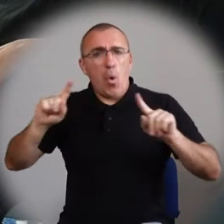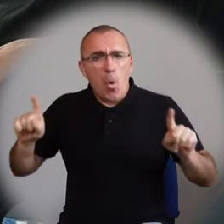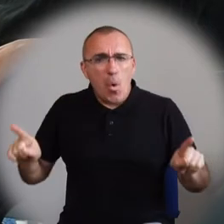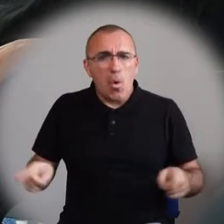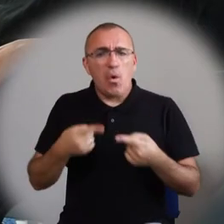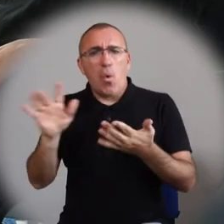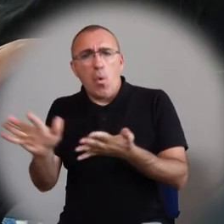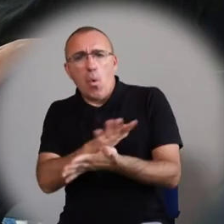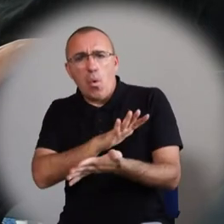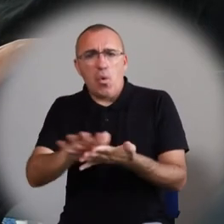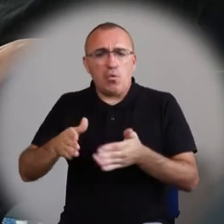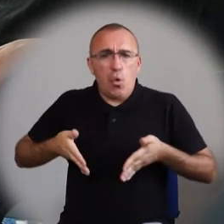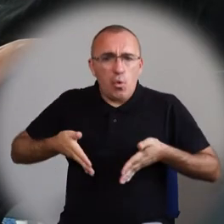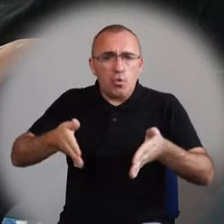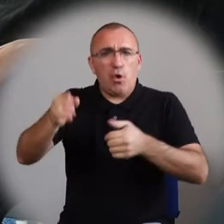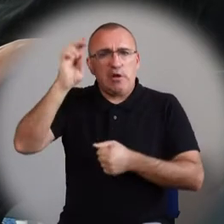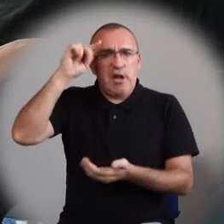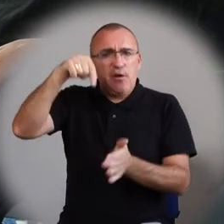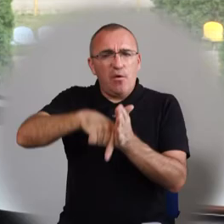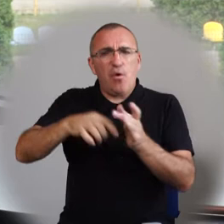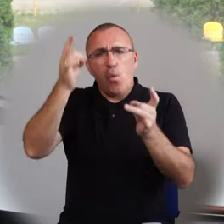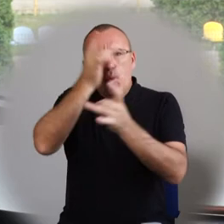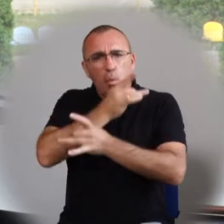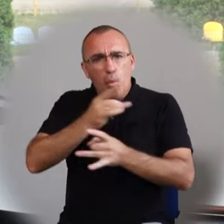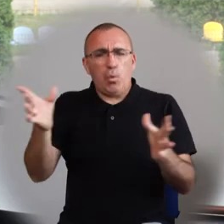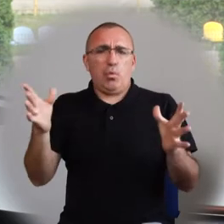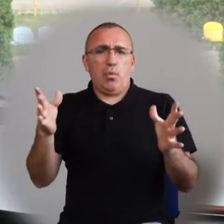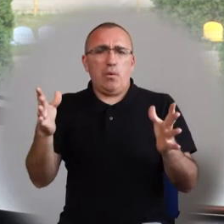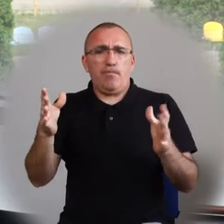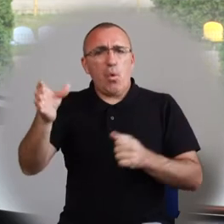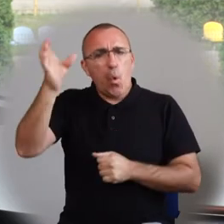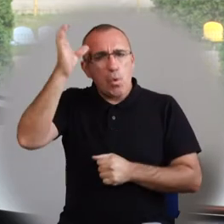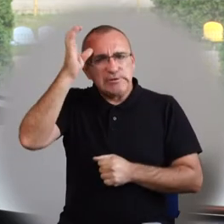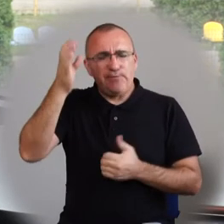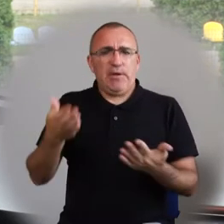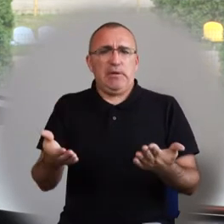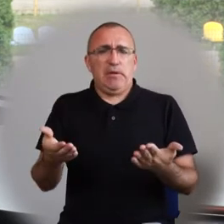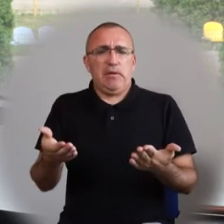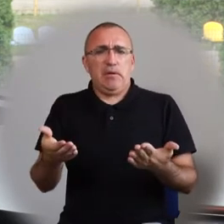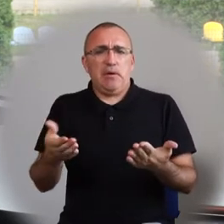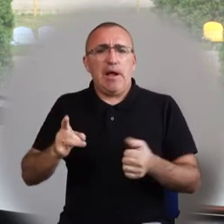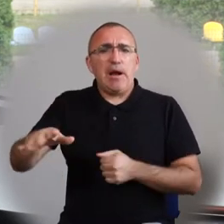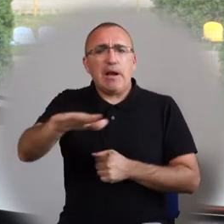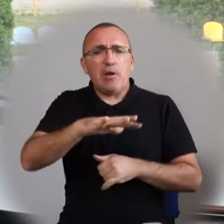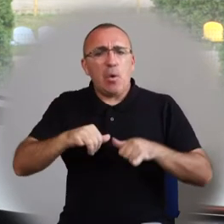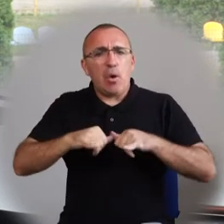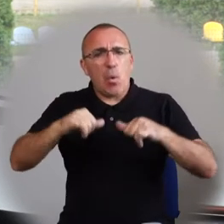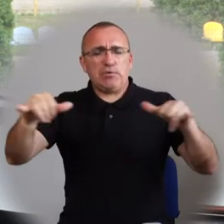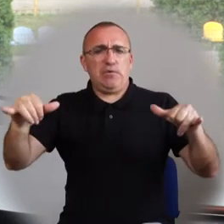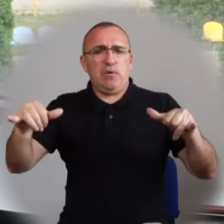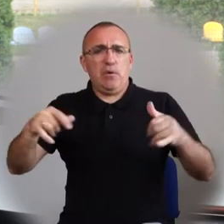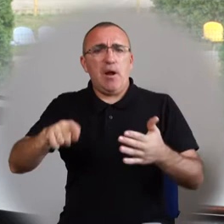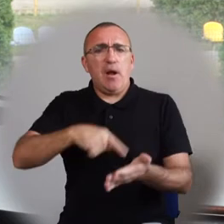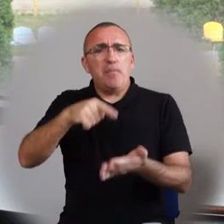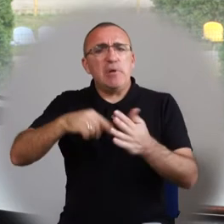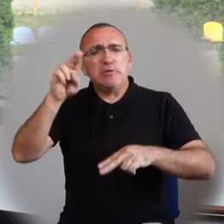організовувати очищення доріг державного значення. Культура, освіта, регіональний